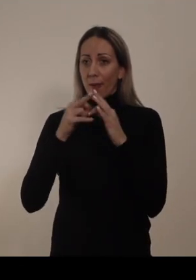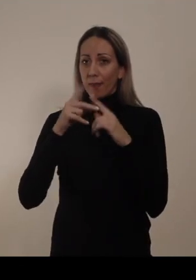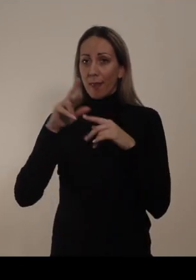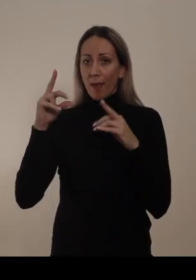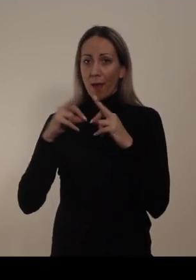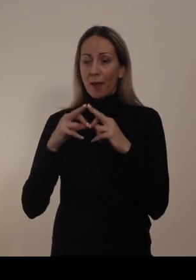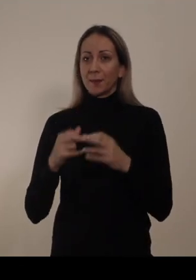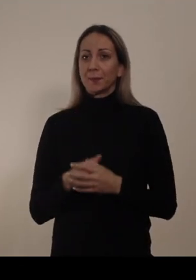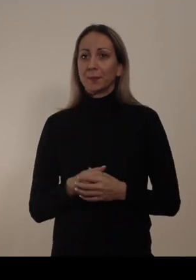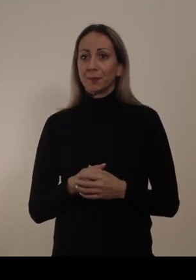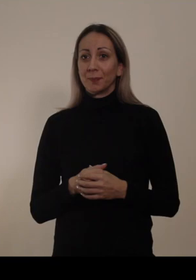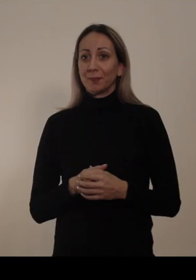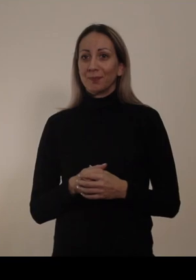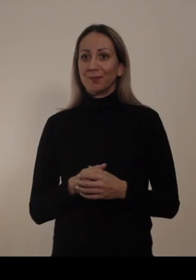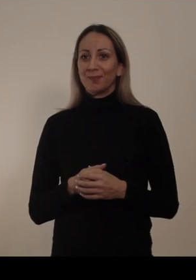doktorica Matea.